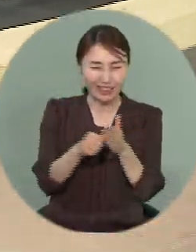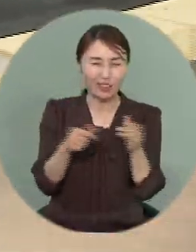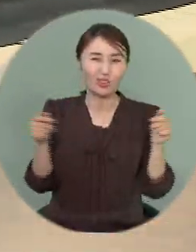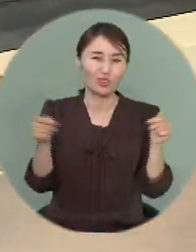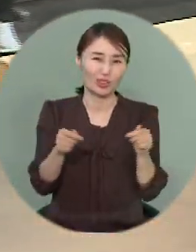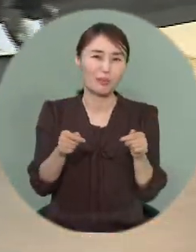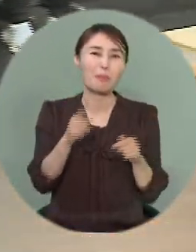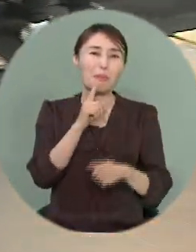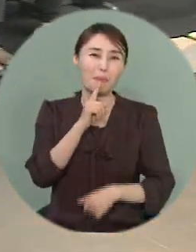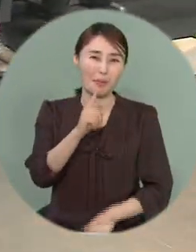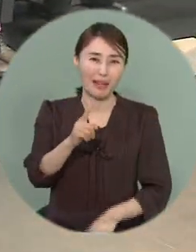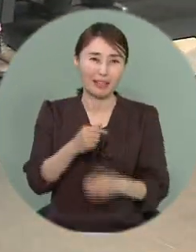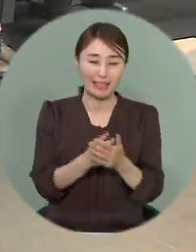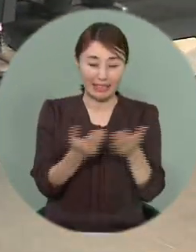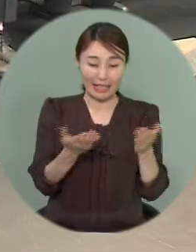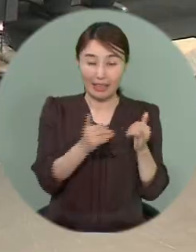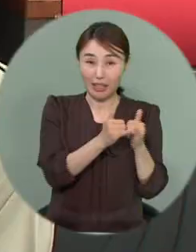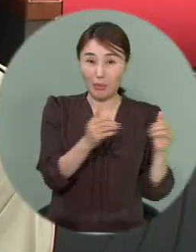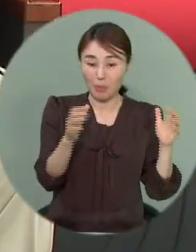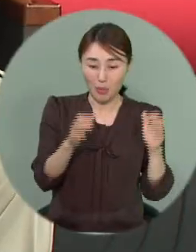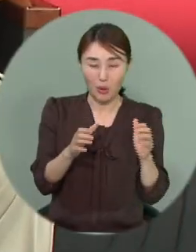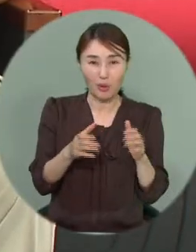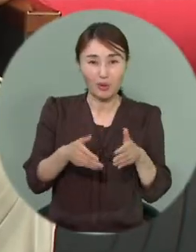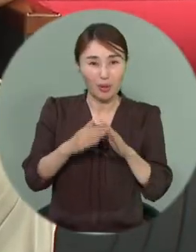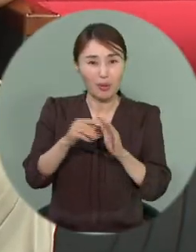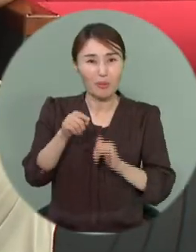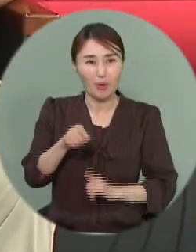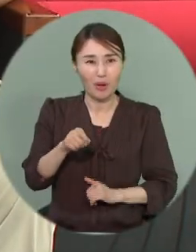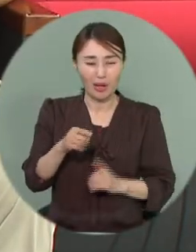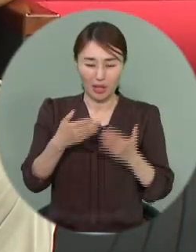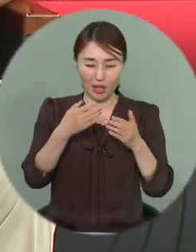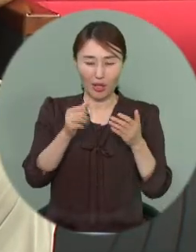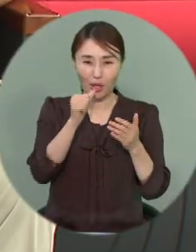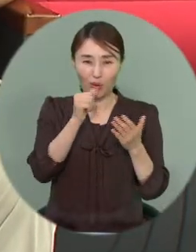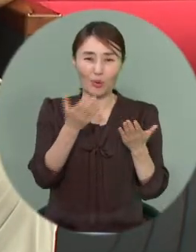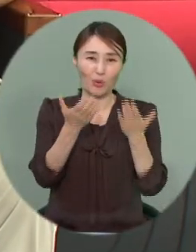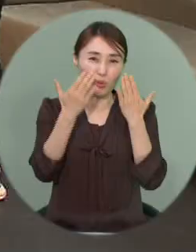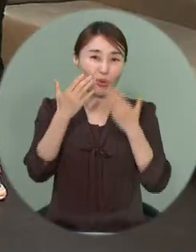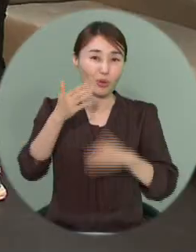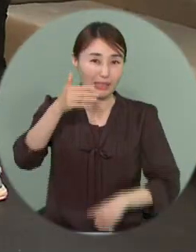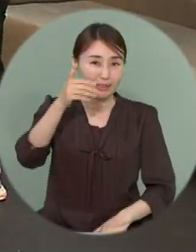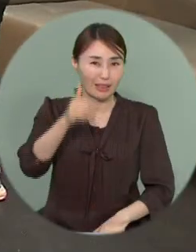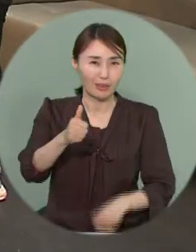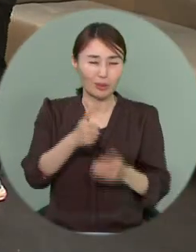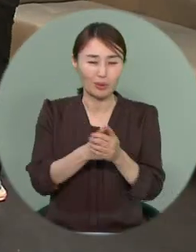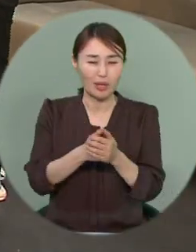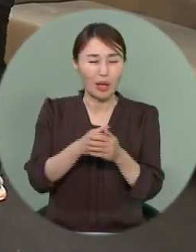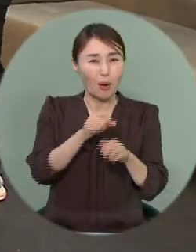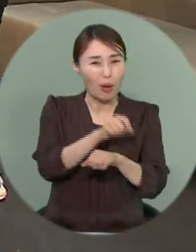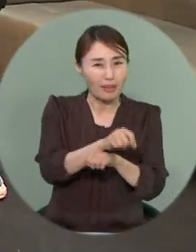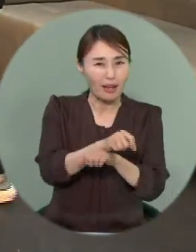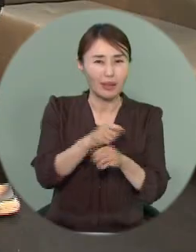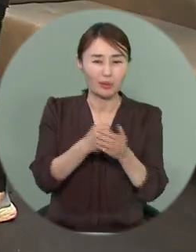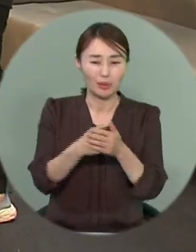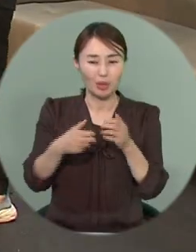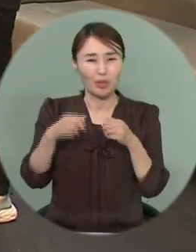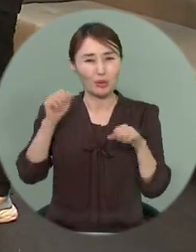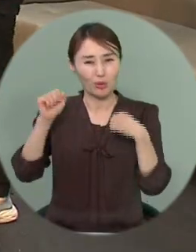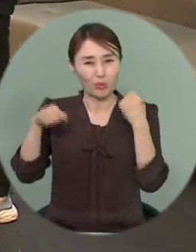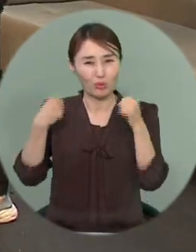2007년 직장인들이 모여 창단한 이 극단은 교도관인 단장을 비롯해 회사원과 수의사, 교사와